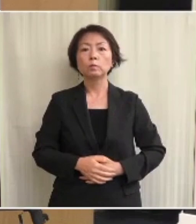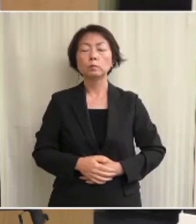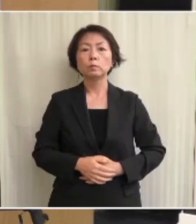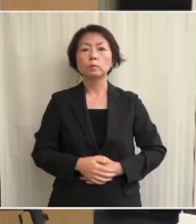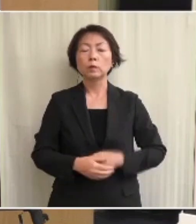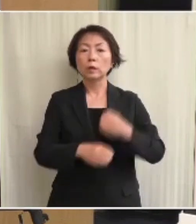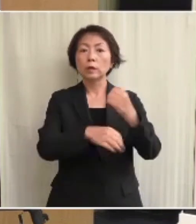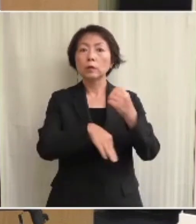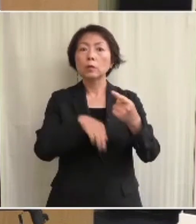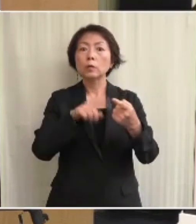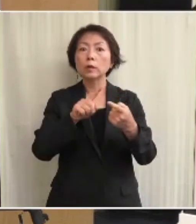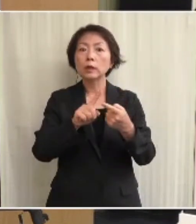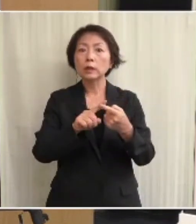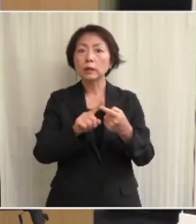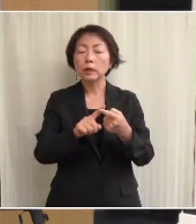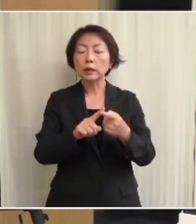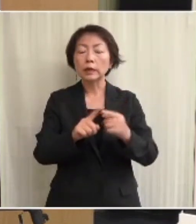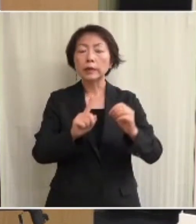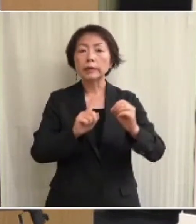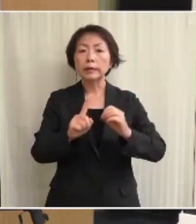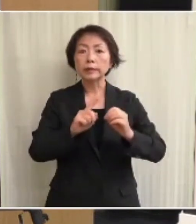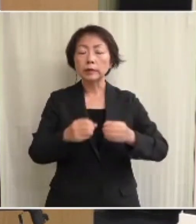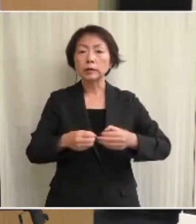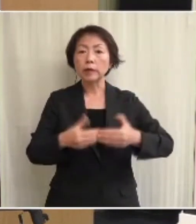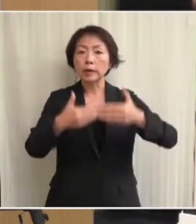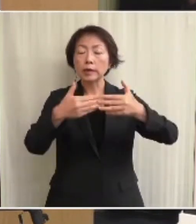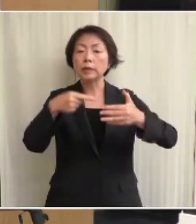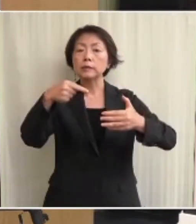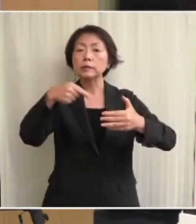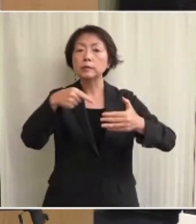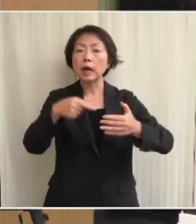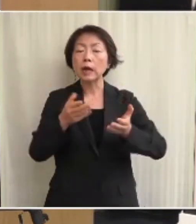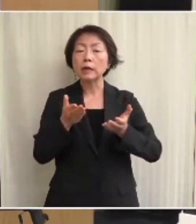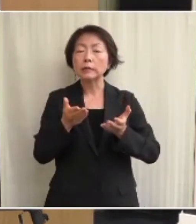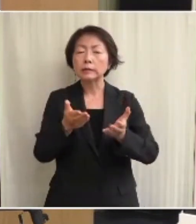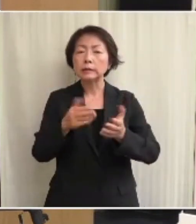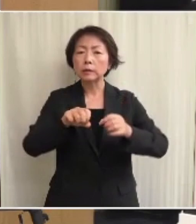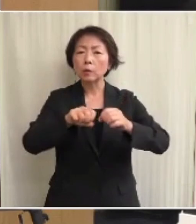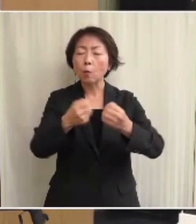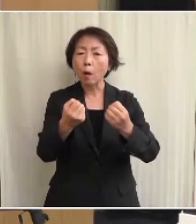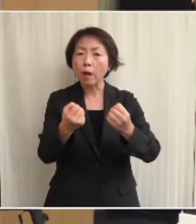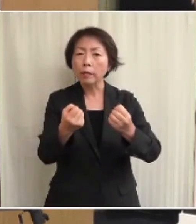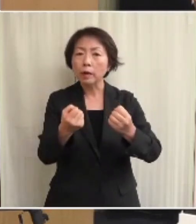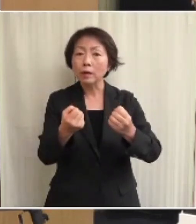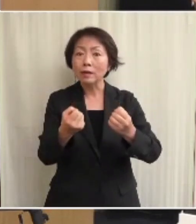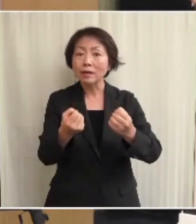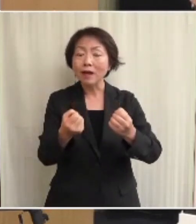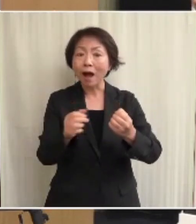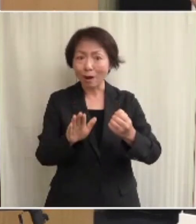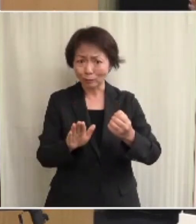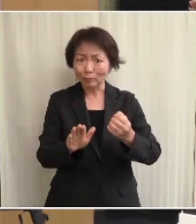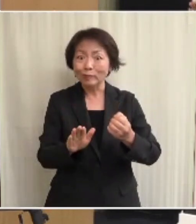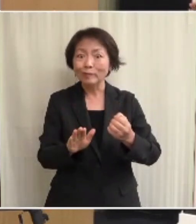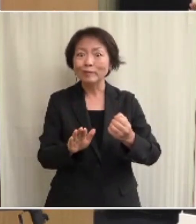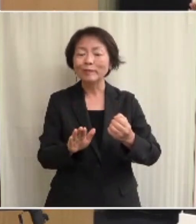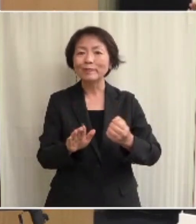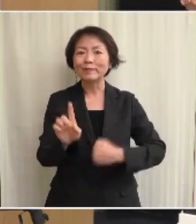そもそもなんですけども、そのデジタルサイネージがその地震で壊れたりすると